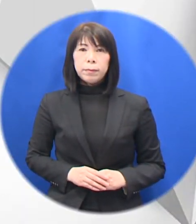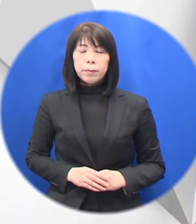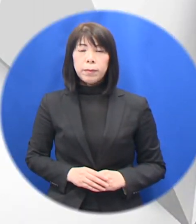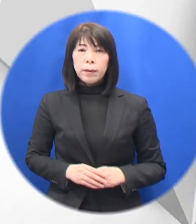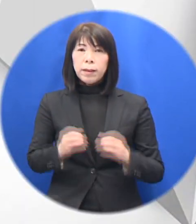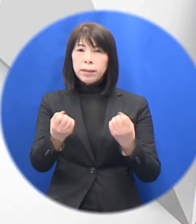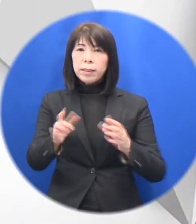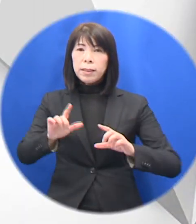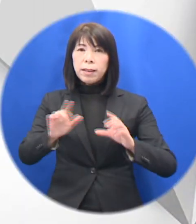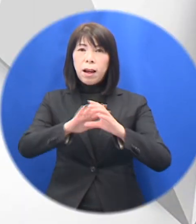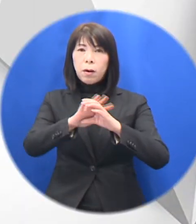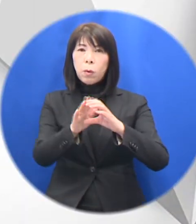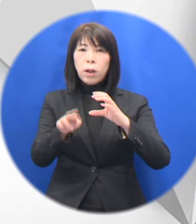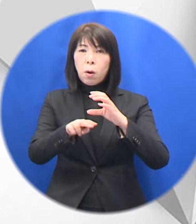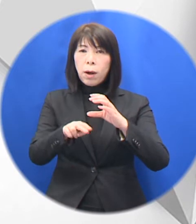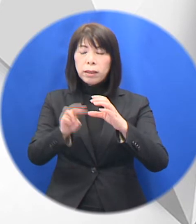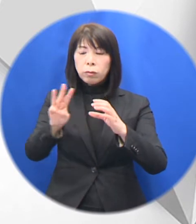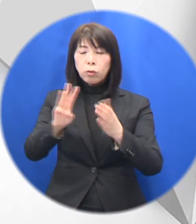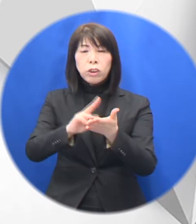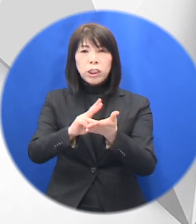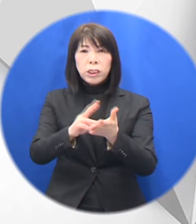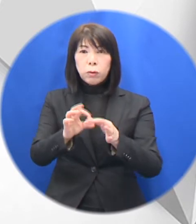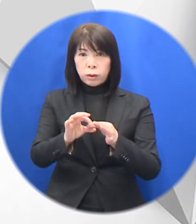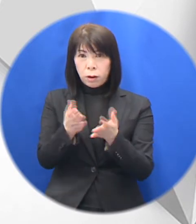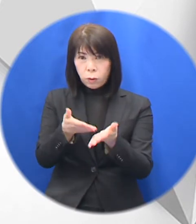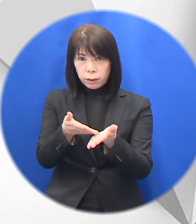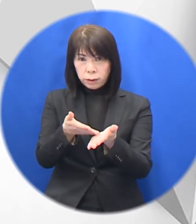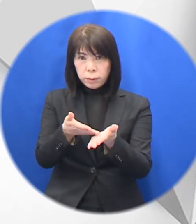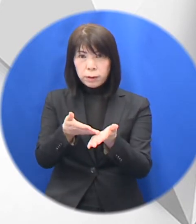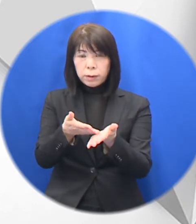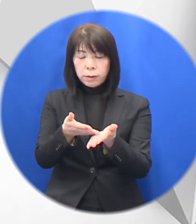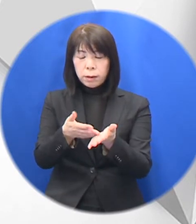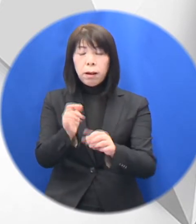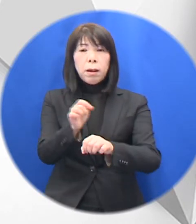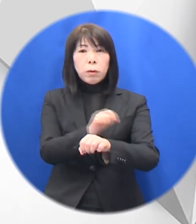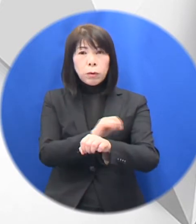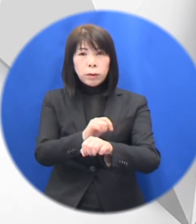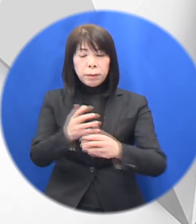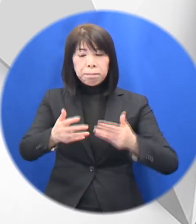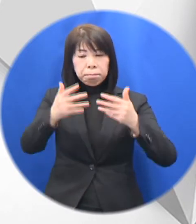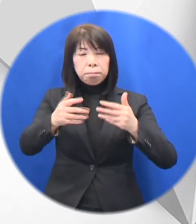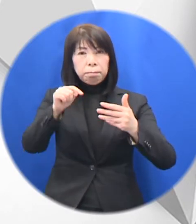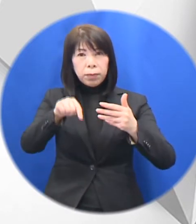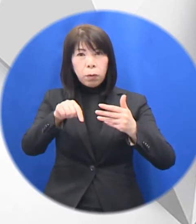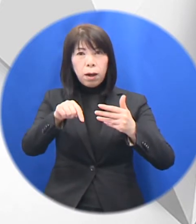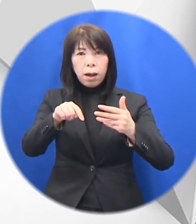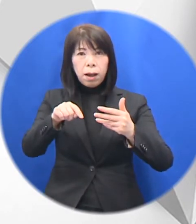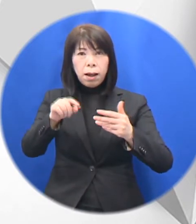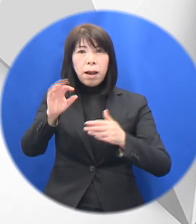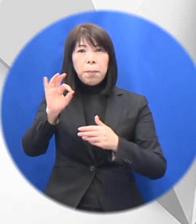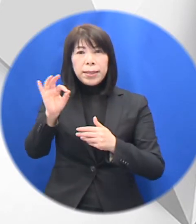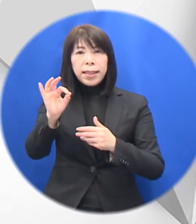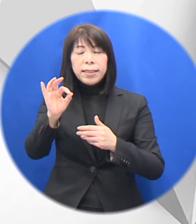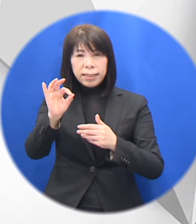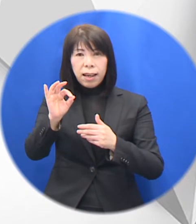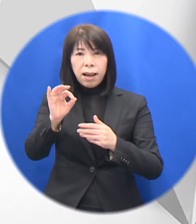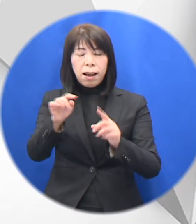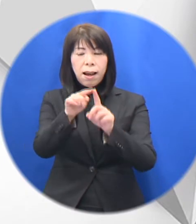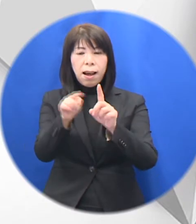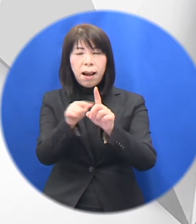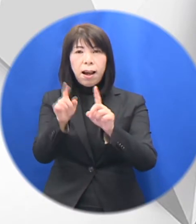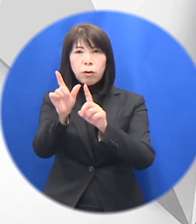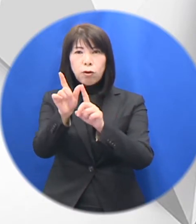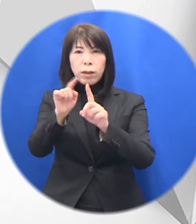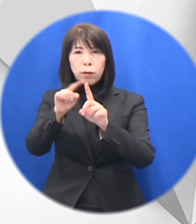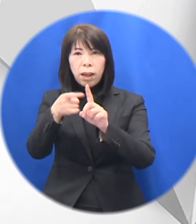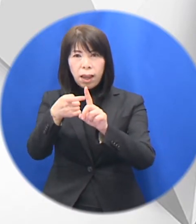新型コロナワクチンについて解説します。特にこの動画ではメッセンジャー RNA ワクチンについて説